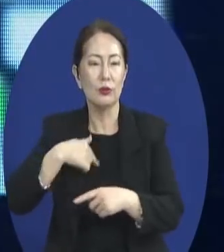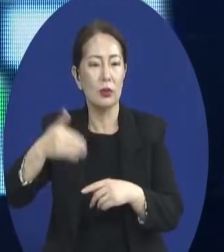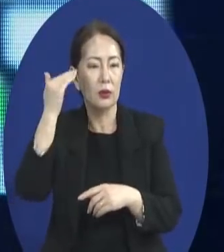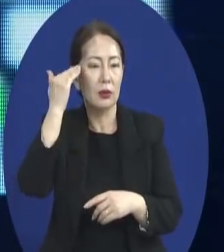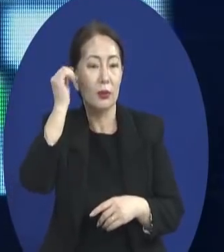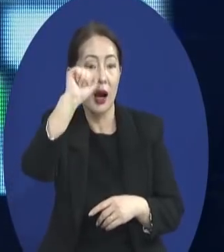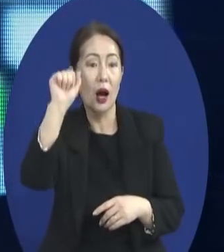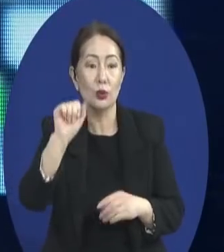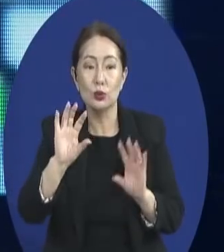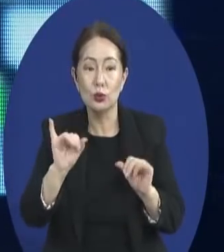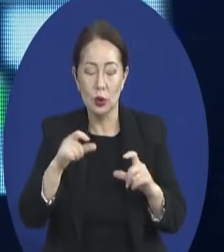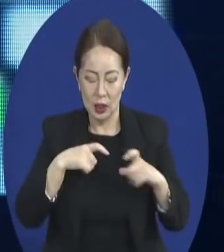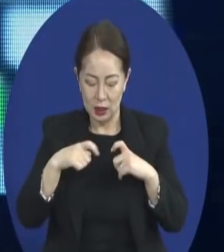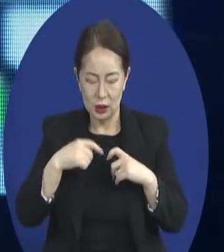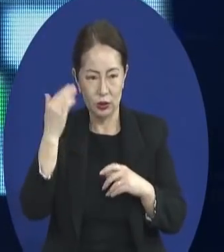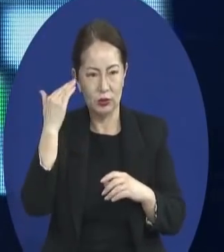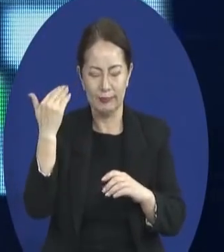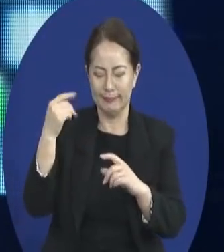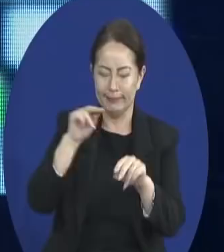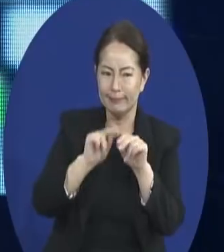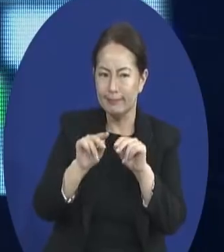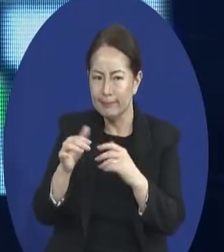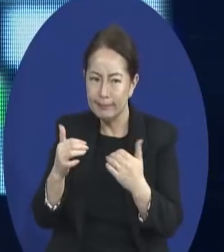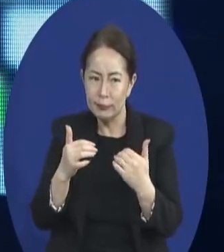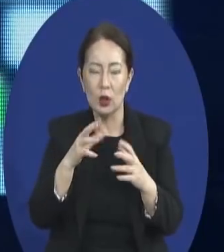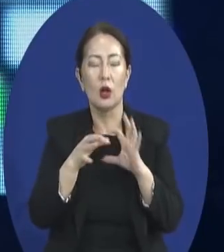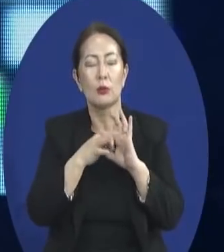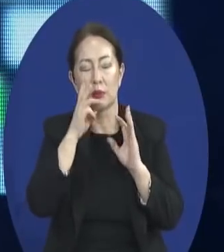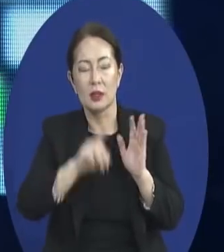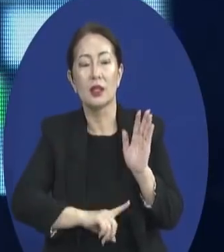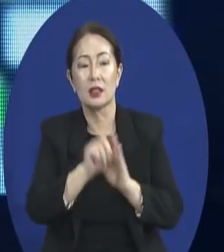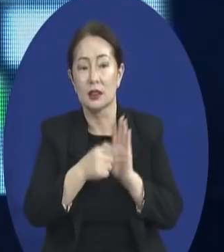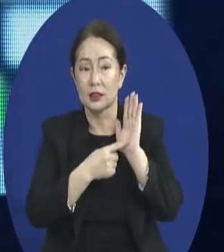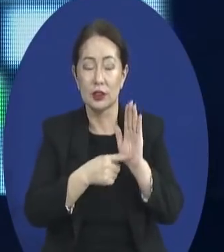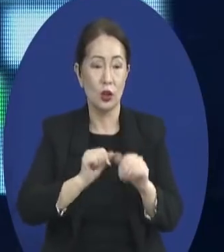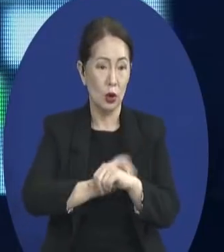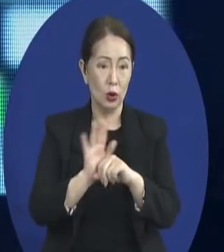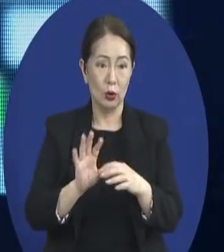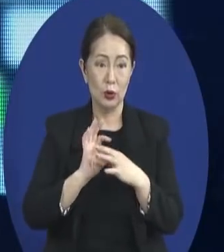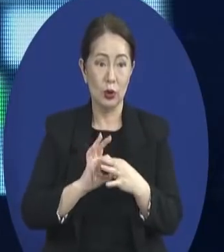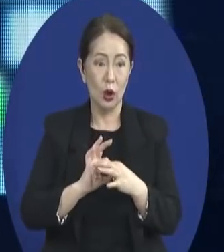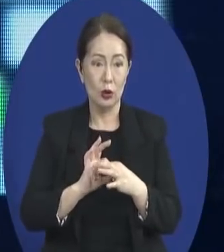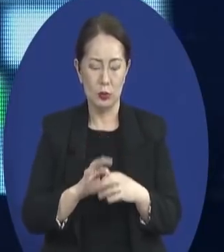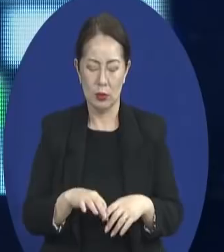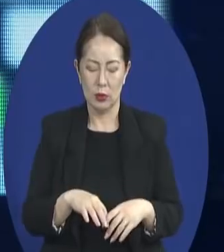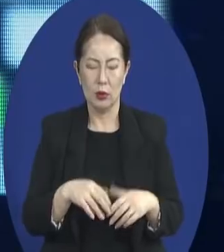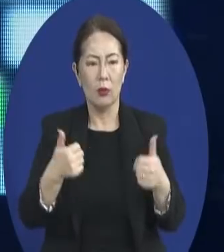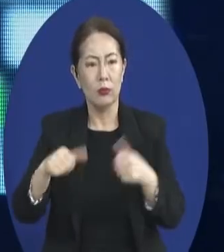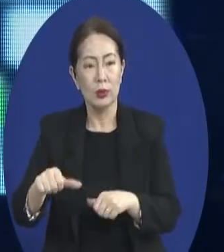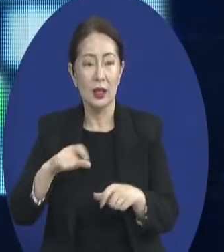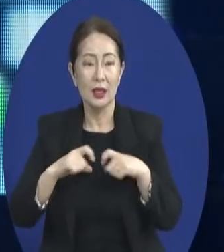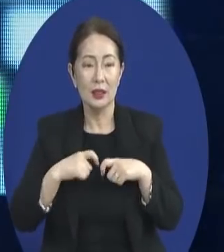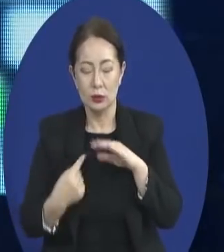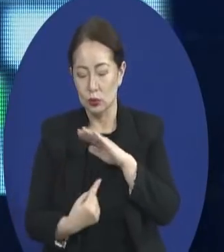тулгамдж байгаа асуудал эдийн засгийн сорилтын эргэн тойрондох мэдээллээр эхэлж байна. Цар тахлаас шалтгаалan унсан эдийн засгийн тулах цэг нь